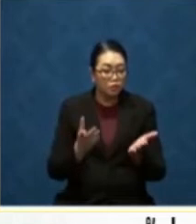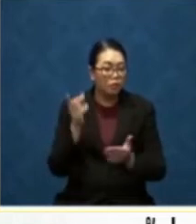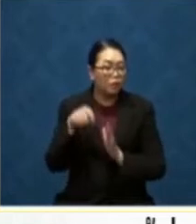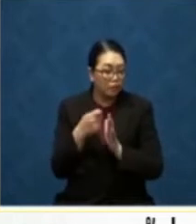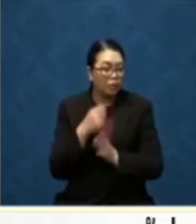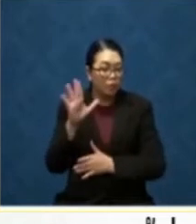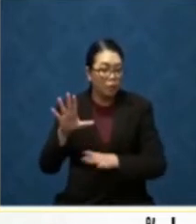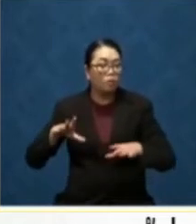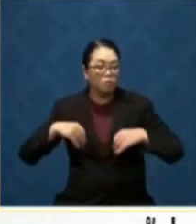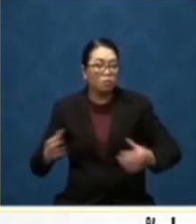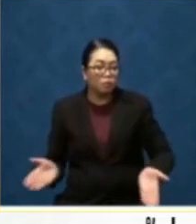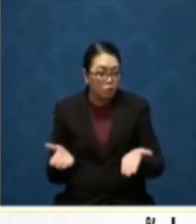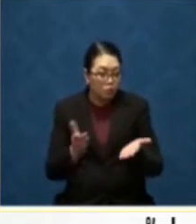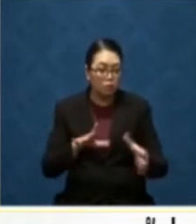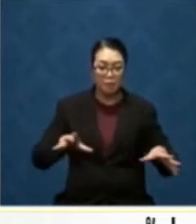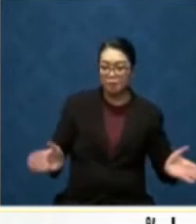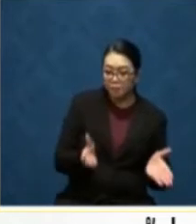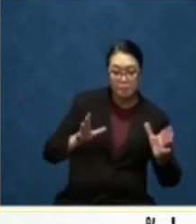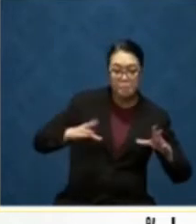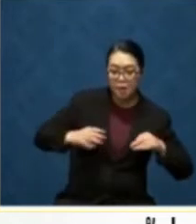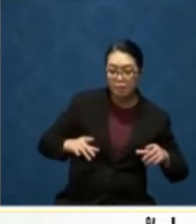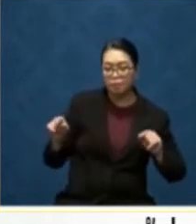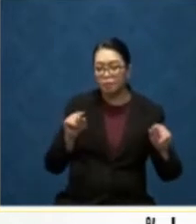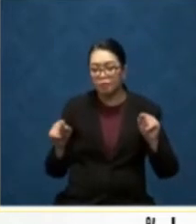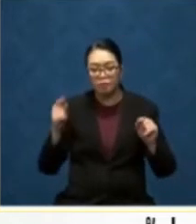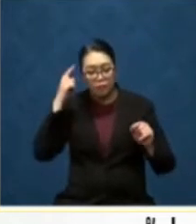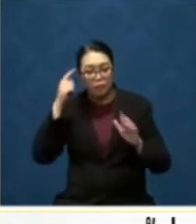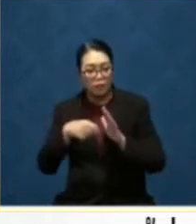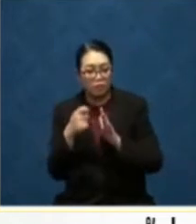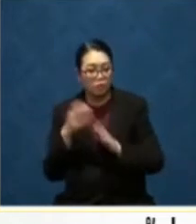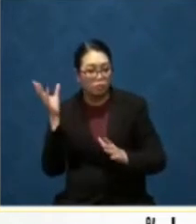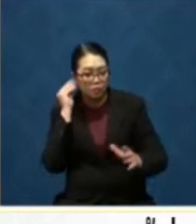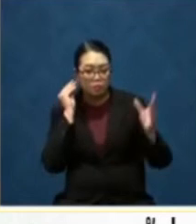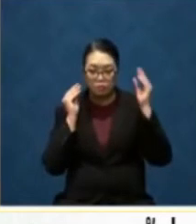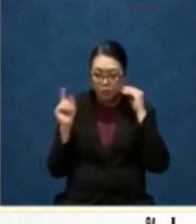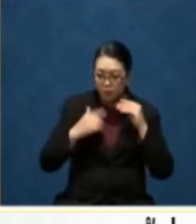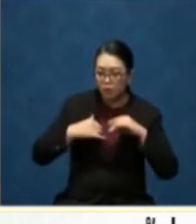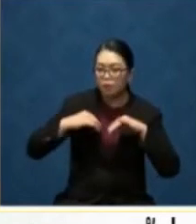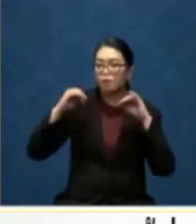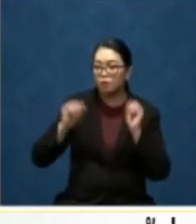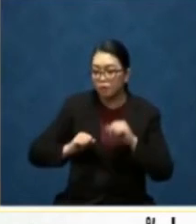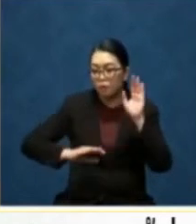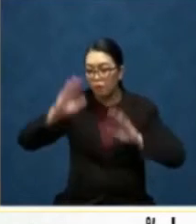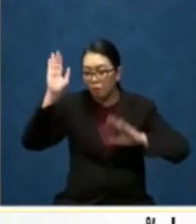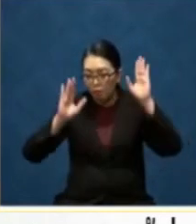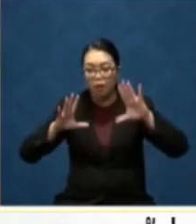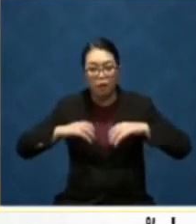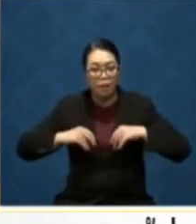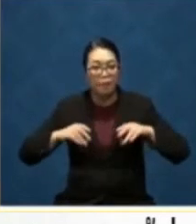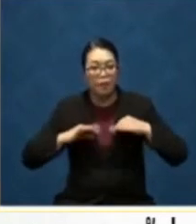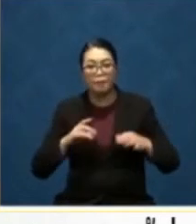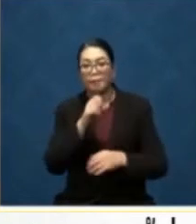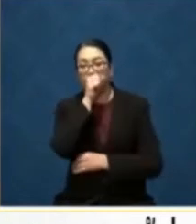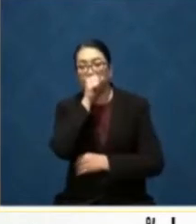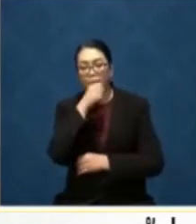อาจจะสัหัสนุนรางกฎหมายฉบับนี้ด้วยเพรว่าส่ทผมจะถามใตอนท้ายจะเกี่ยวของกับการโงมัติของเราวาตกโงเราจะ